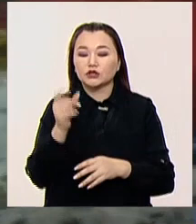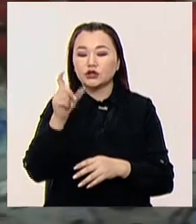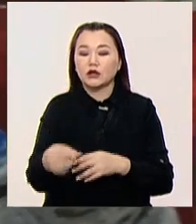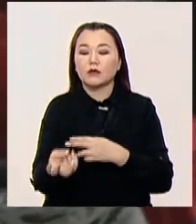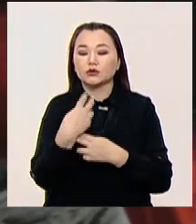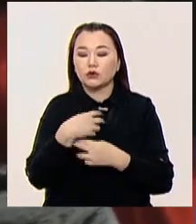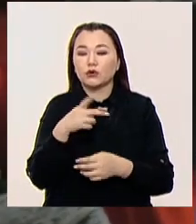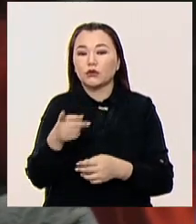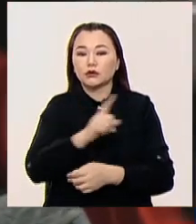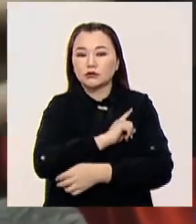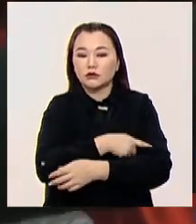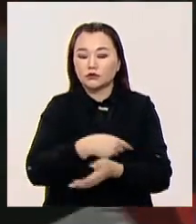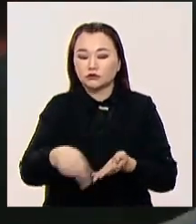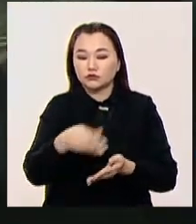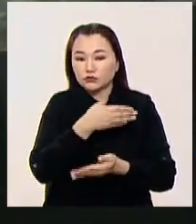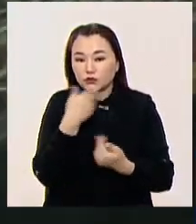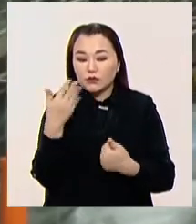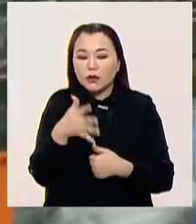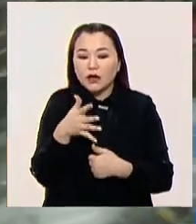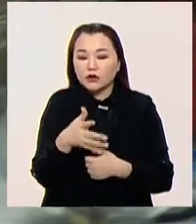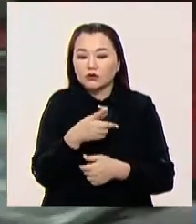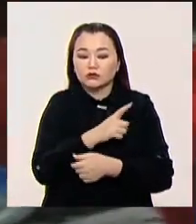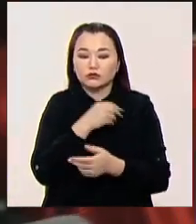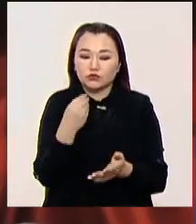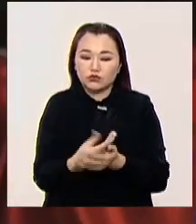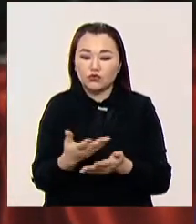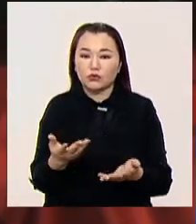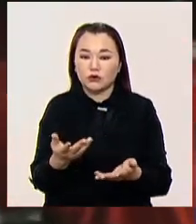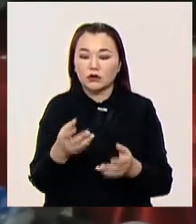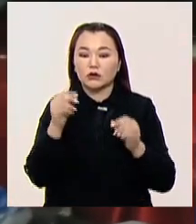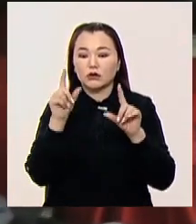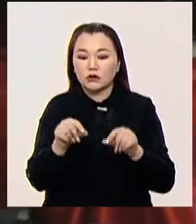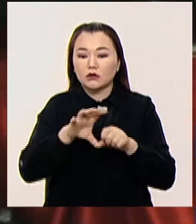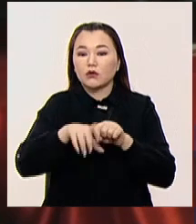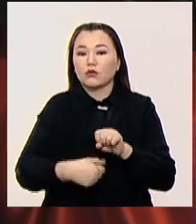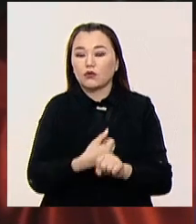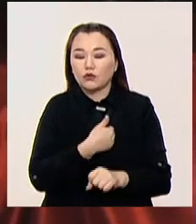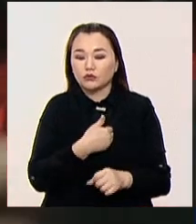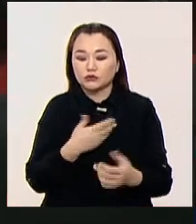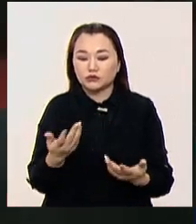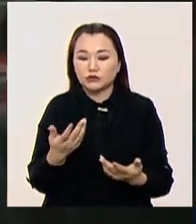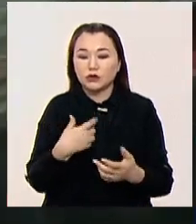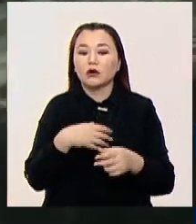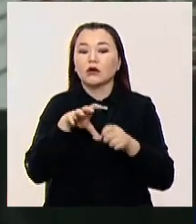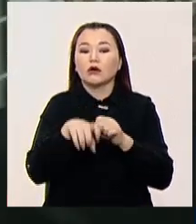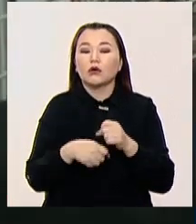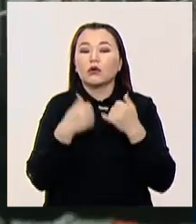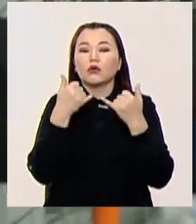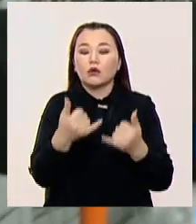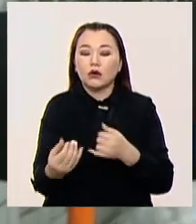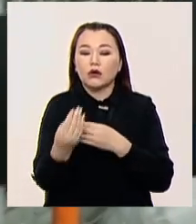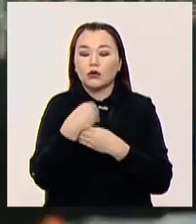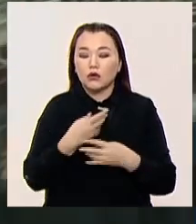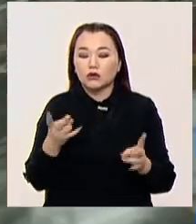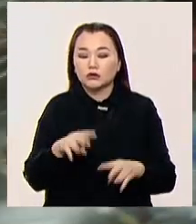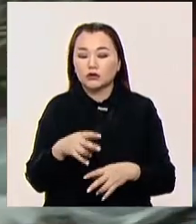адамның қалтасы көтермейді онда мысалы мына 5000 десем ойбай қымбат қой дейді маған да түсір дейді оны мысалы да оны түсірем соның үстіне маған қалатын